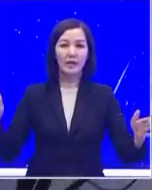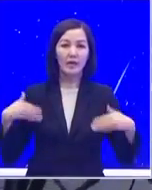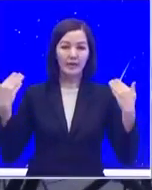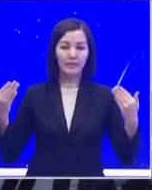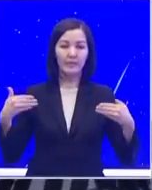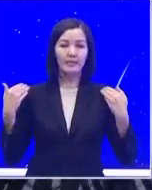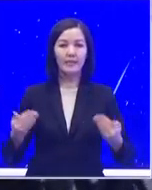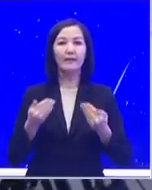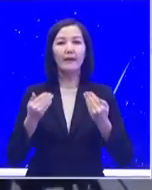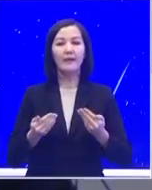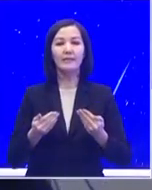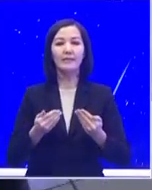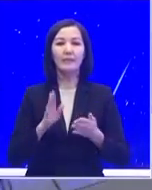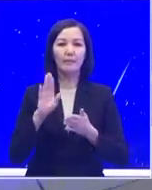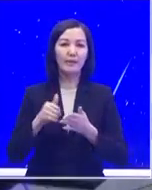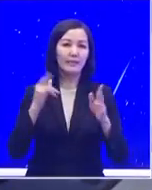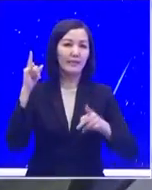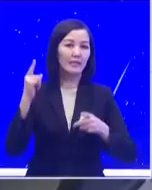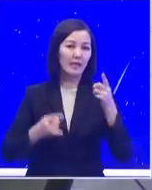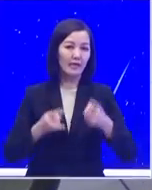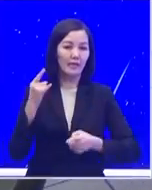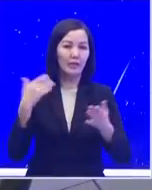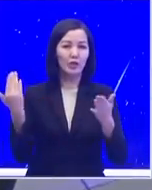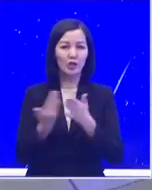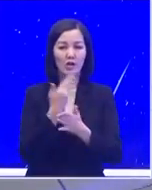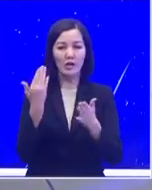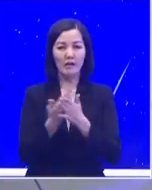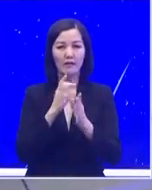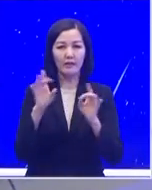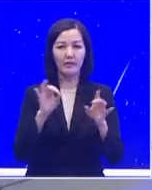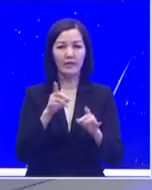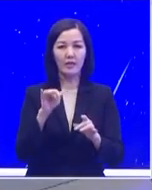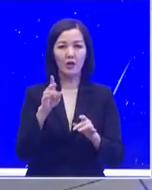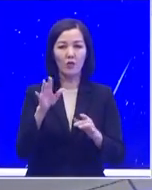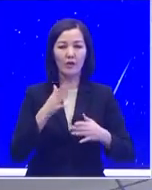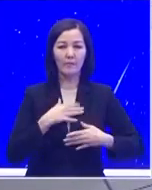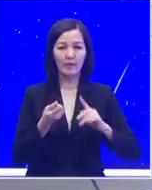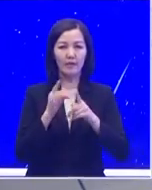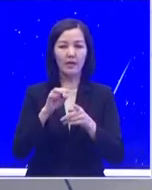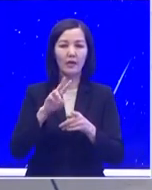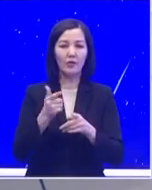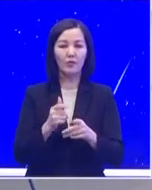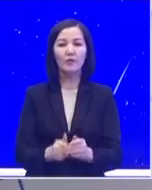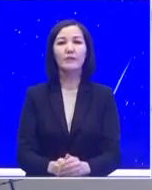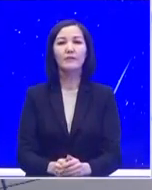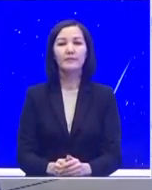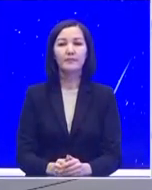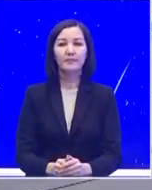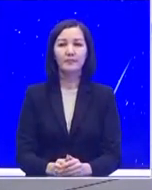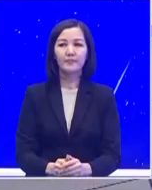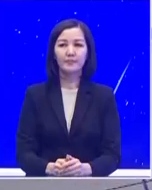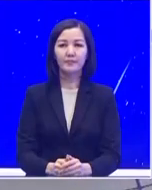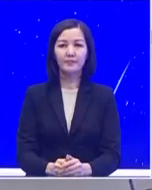Амансыздар, құрметті көрермен, аймақтың бастар насында жаңалықтар студияда ақпараттар легмен Гауқар Муса, Суырда аудармада Айгүл Жұмаш қызы.